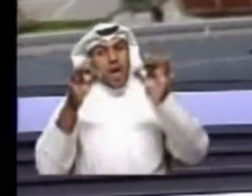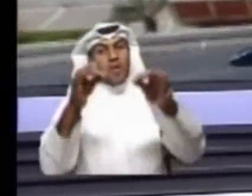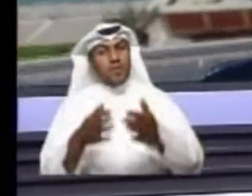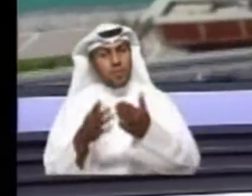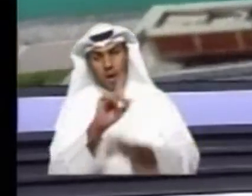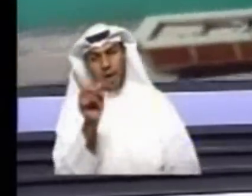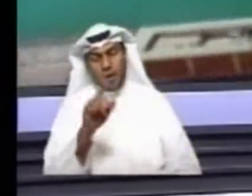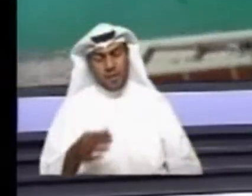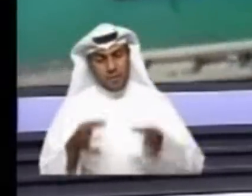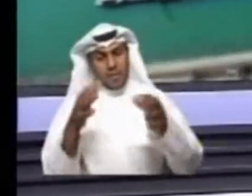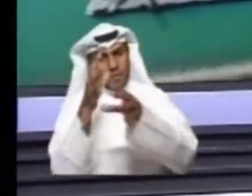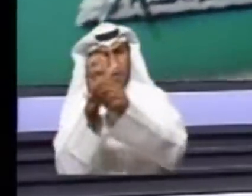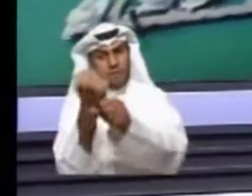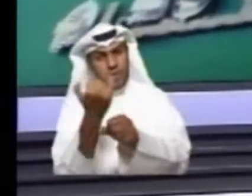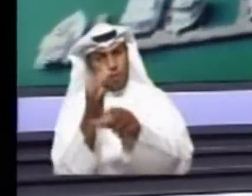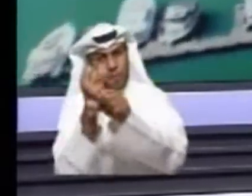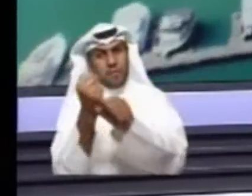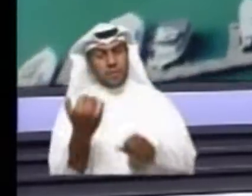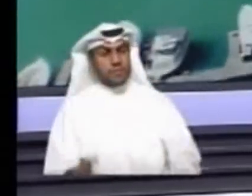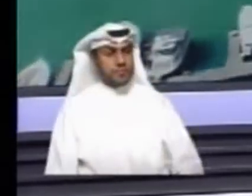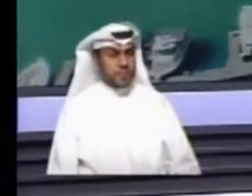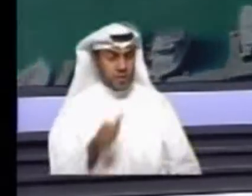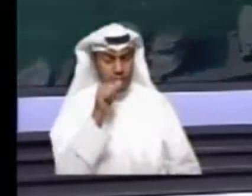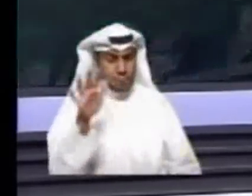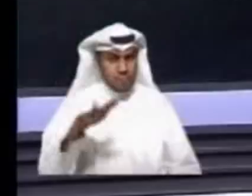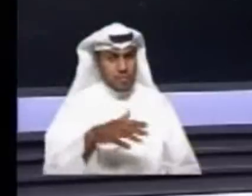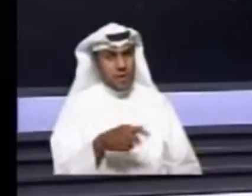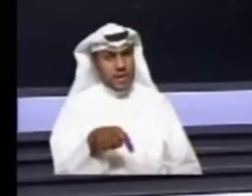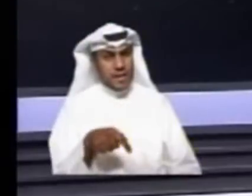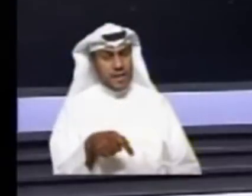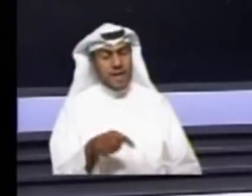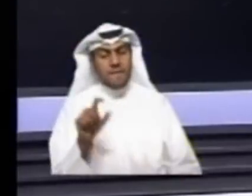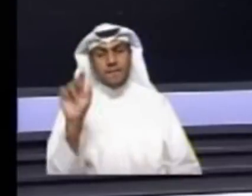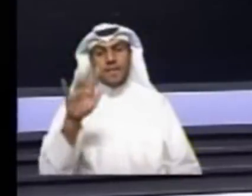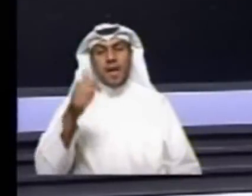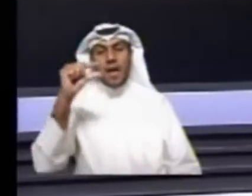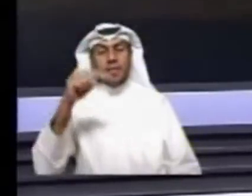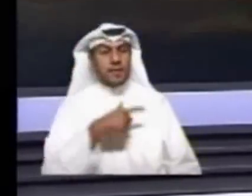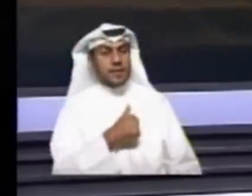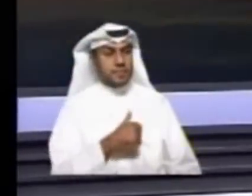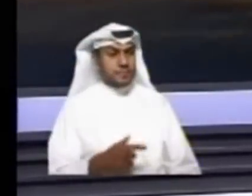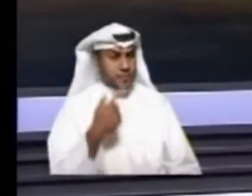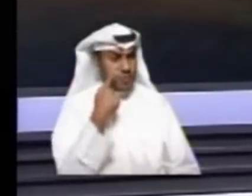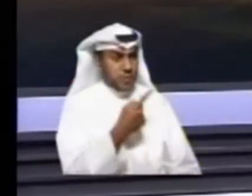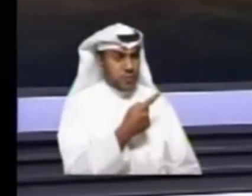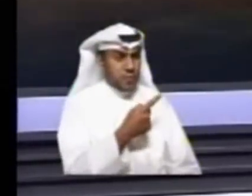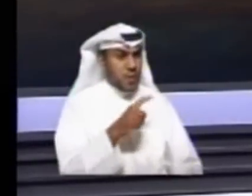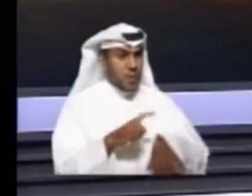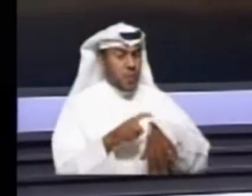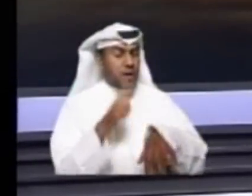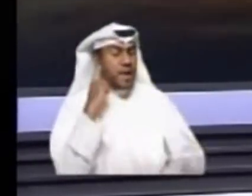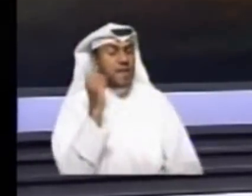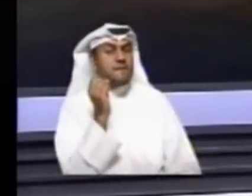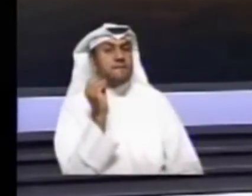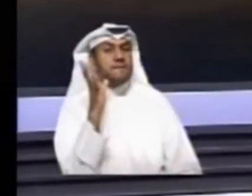في يوم الغد لسلامتكم ولا زالت تيارات الماي في فترات الف ساد في يوم الغد المواقيت باذن الله حسب التوقيت المحلي